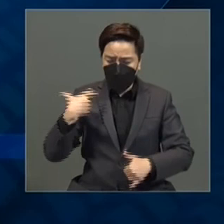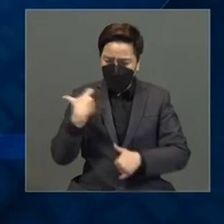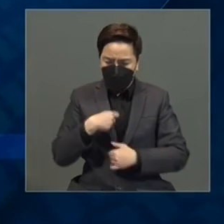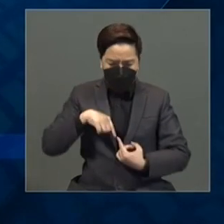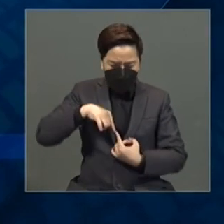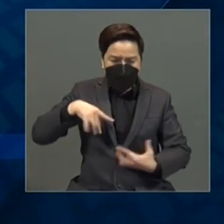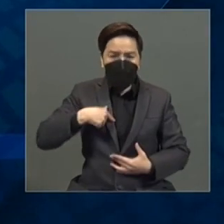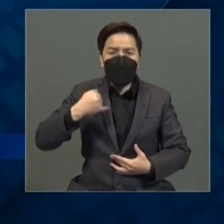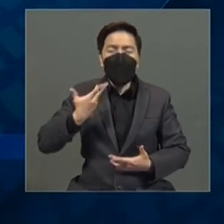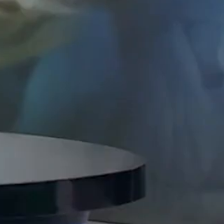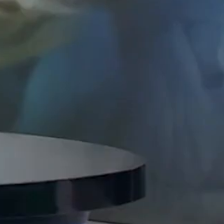ร่วมลงข้อมูลรายงาน